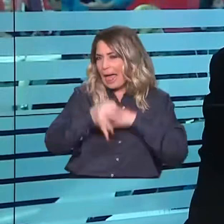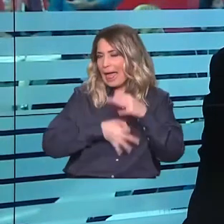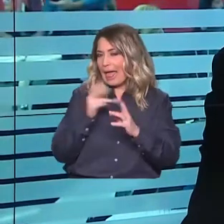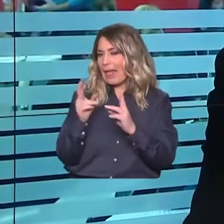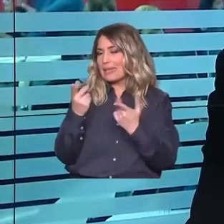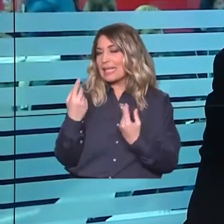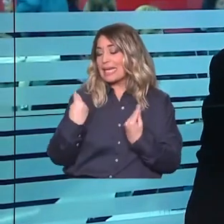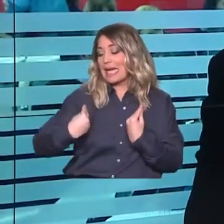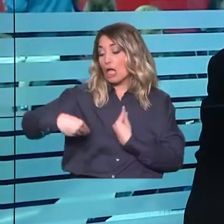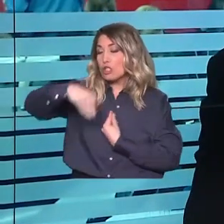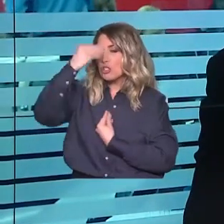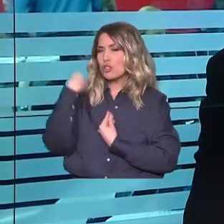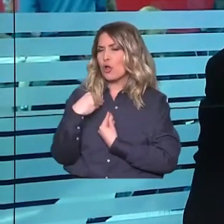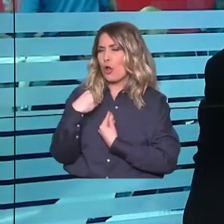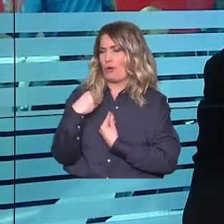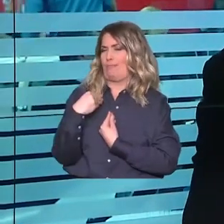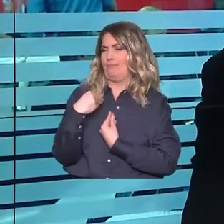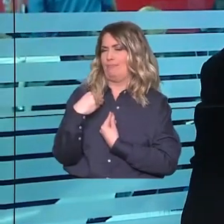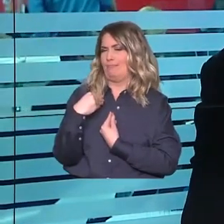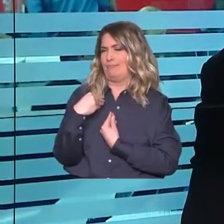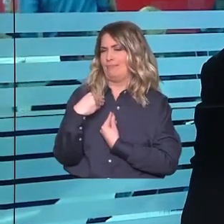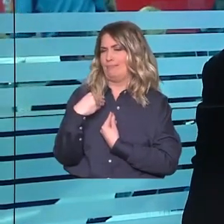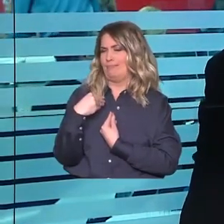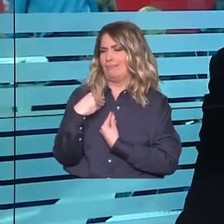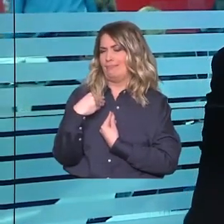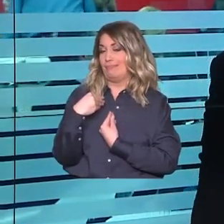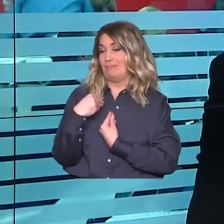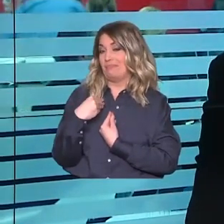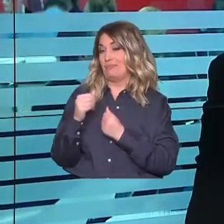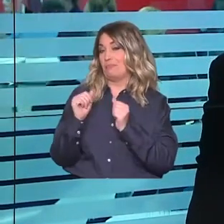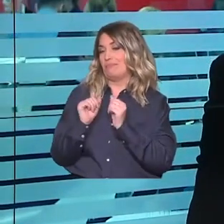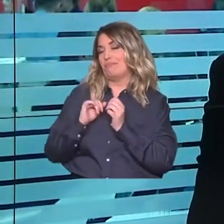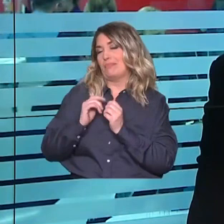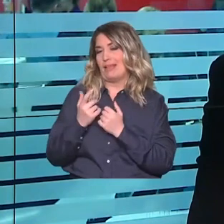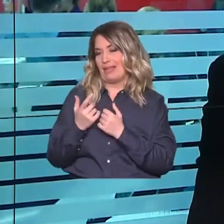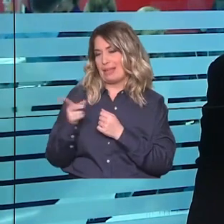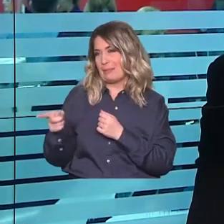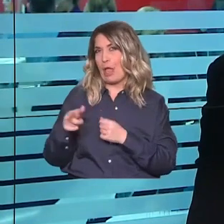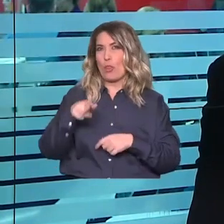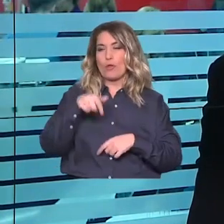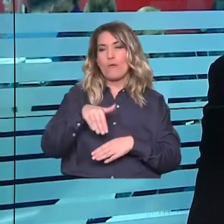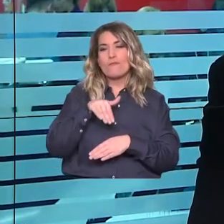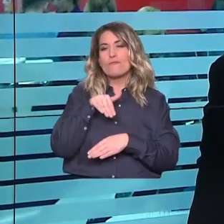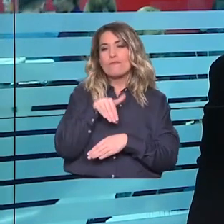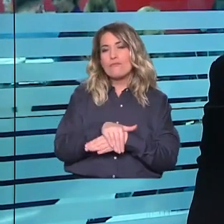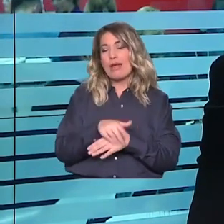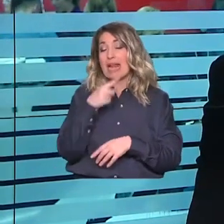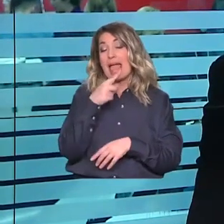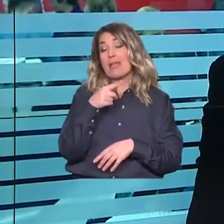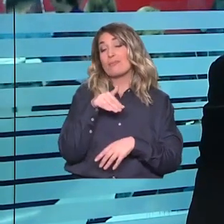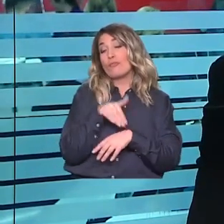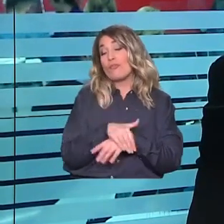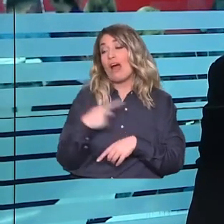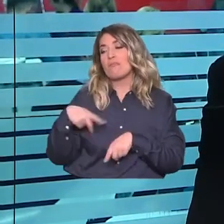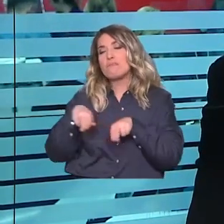του. Και εμφάνιζε την μπλούζα και έλεγε πως κοιμήθηκαν αγκαλιά το προηγούμενο βράδυ. Ήταν το βράδυ που του σκότωσε. Και θα το λέω συνέχεια, αυτήν και το παιδί τους.